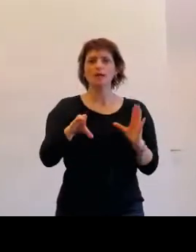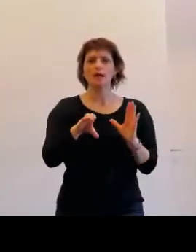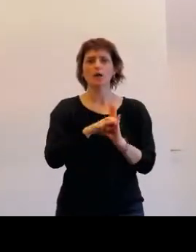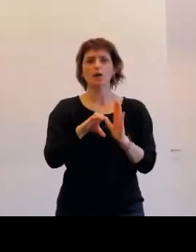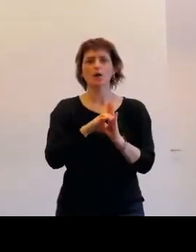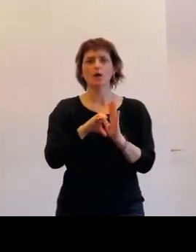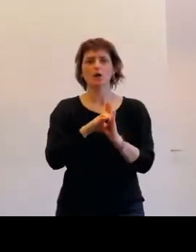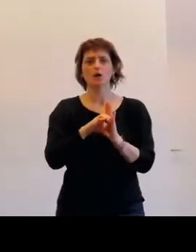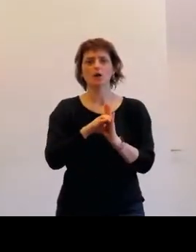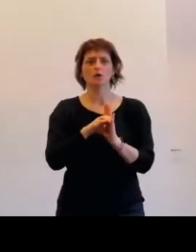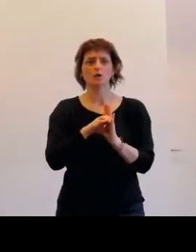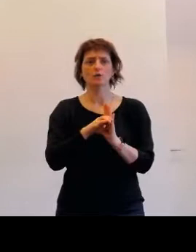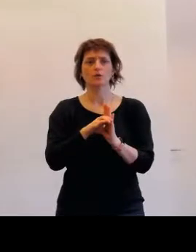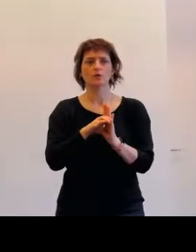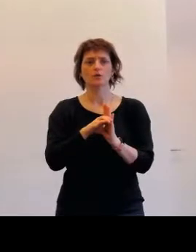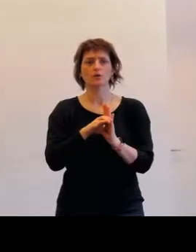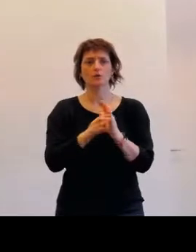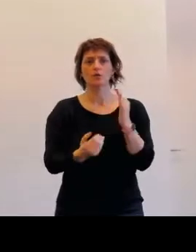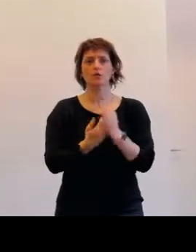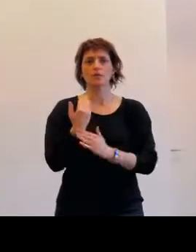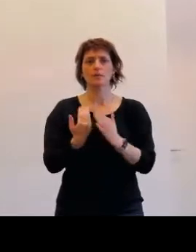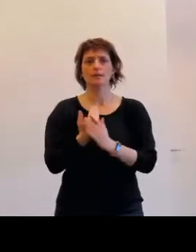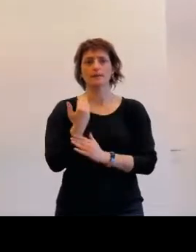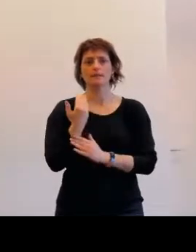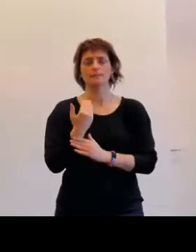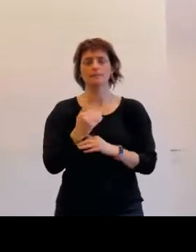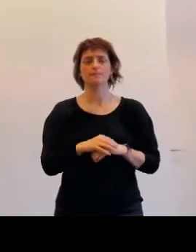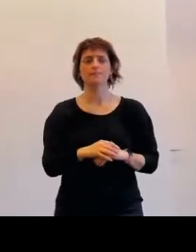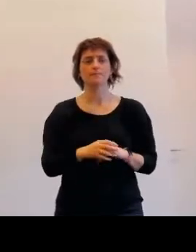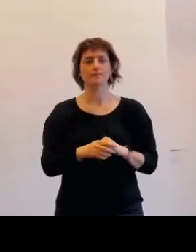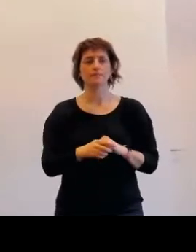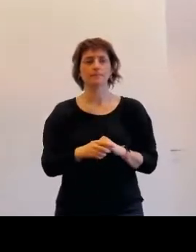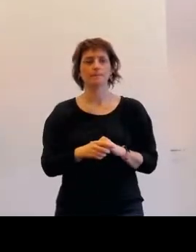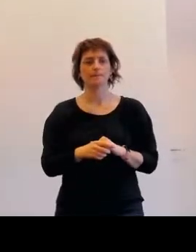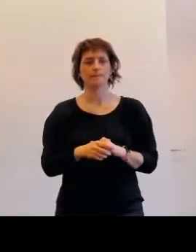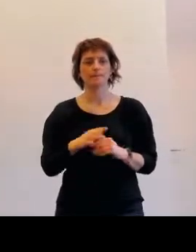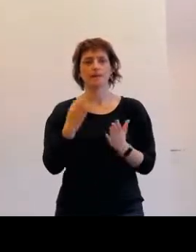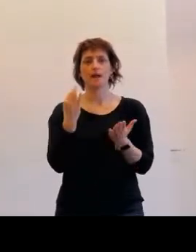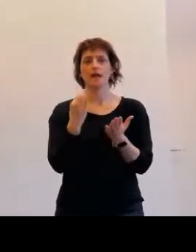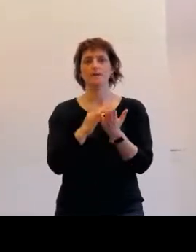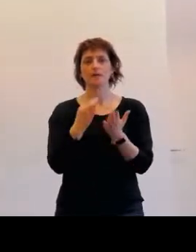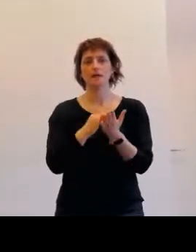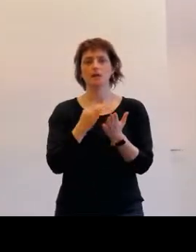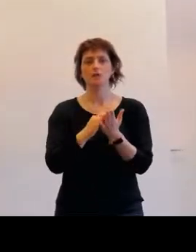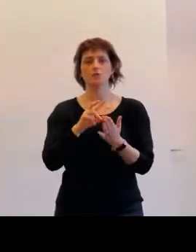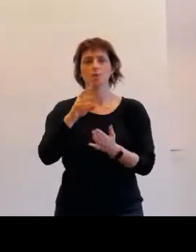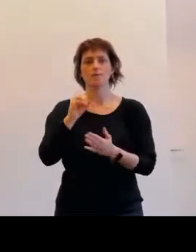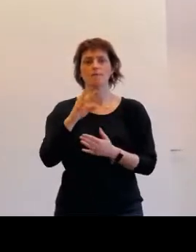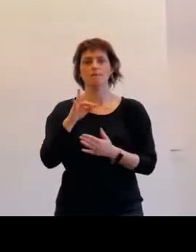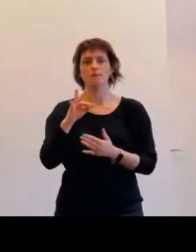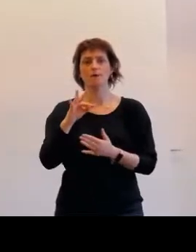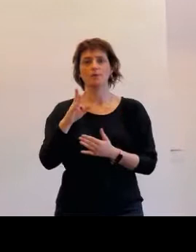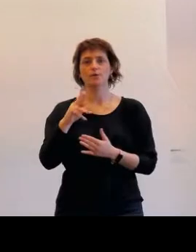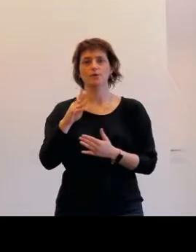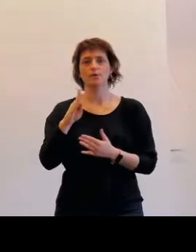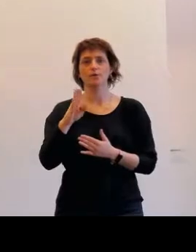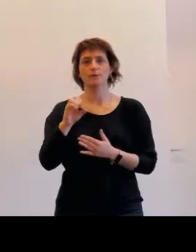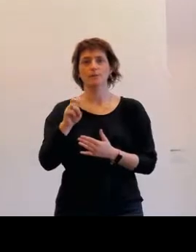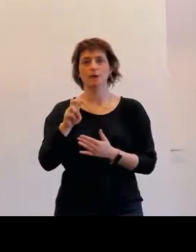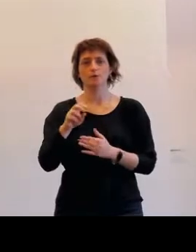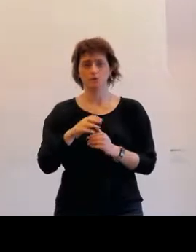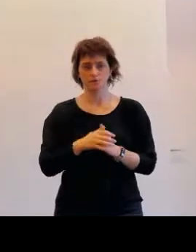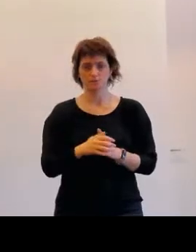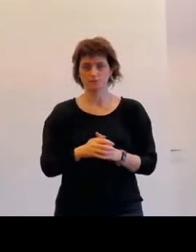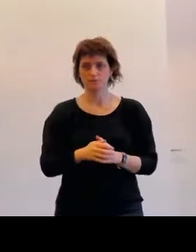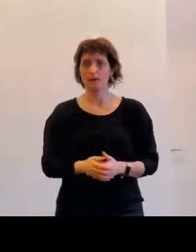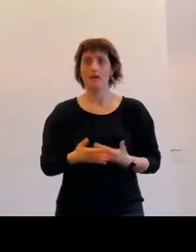plus tôt dans la matinée, l'application Votebox. Et je passe la parole